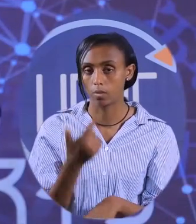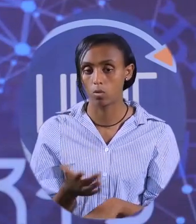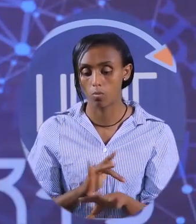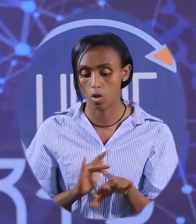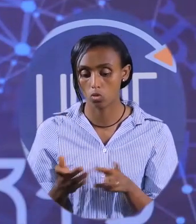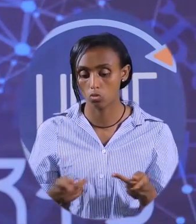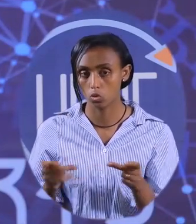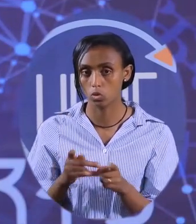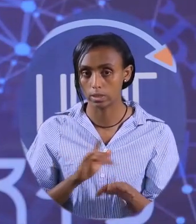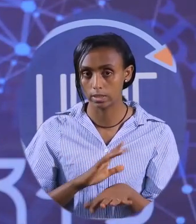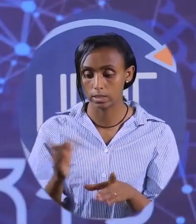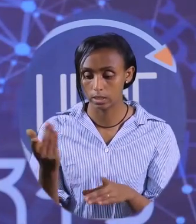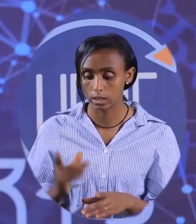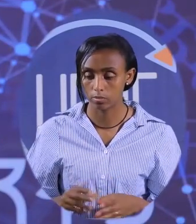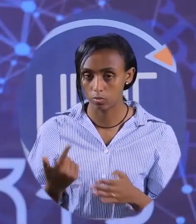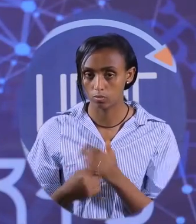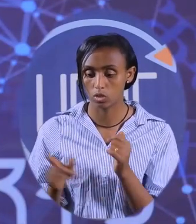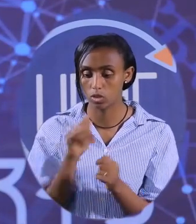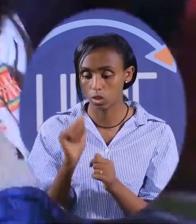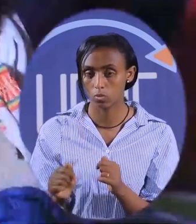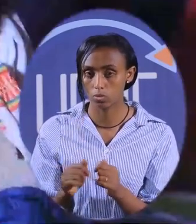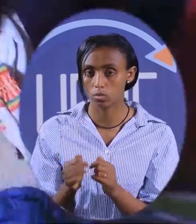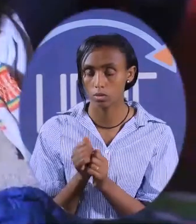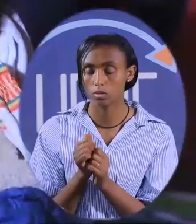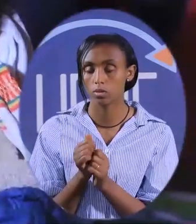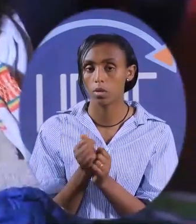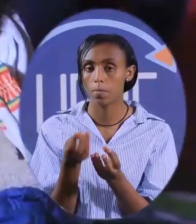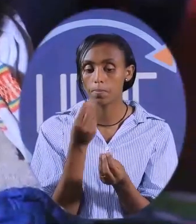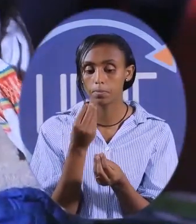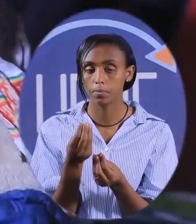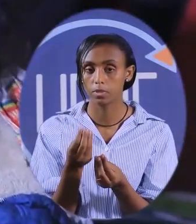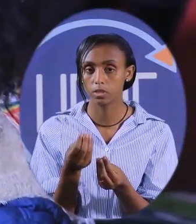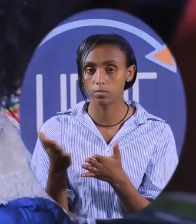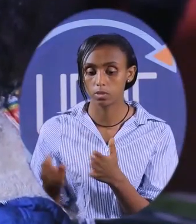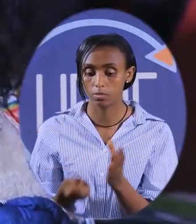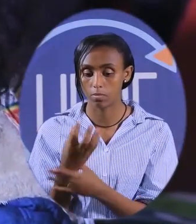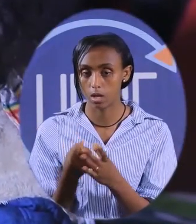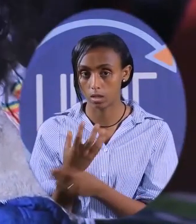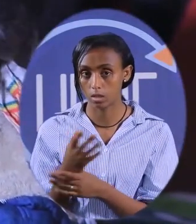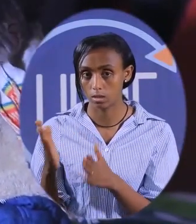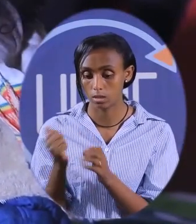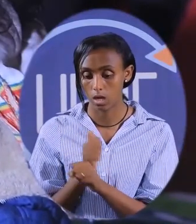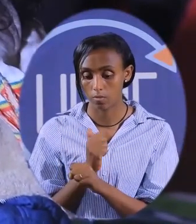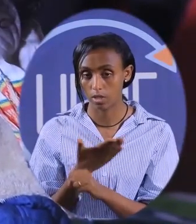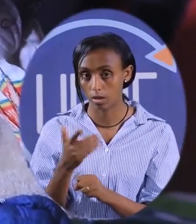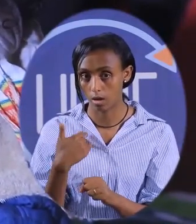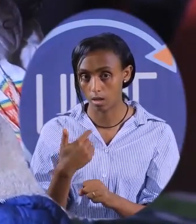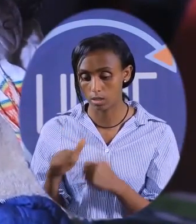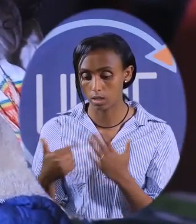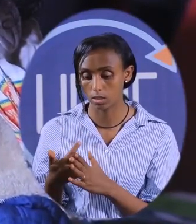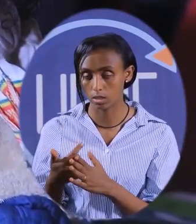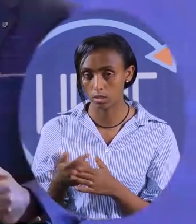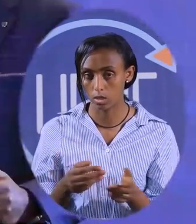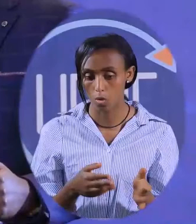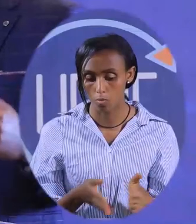ቦታዎች ክረምት ብቻም ሳይሆን በጋም በኢሪጌሽን ምርት እንኳን እንዲመረት አሁን እየተሰራ ያለበት ሁኔታ አለ። ስለዚህ